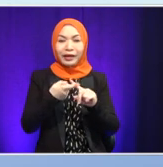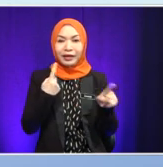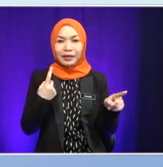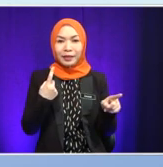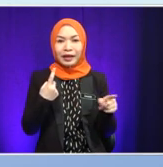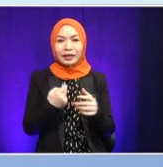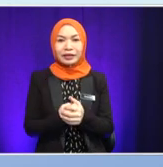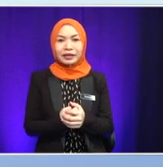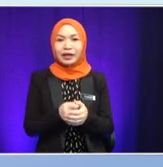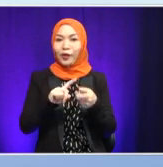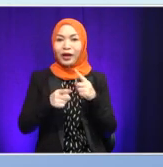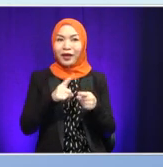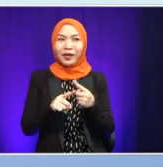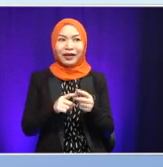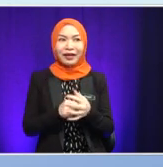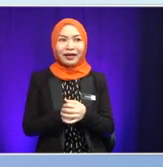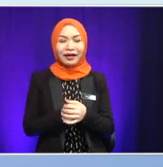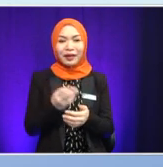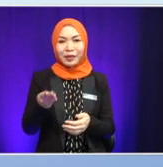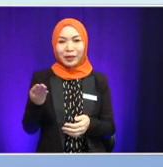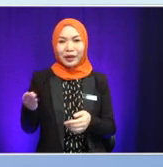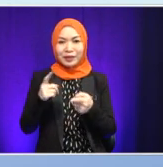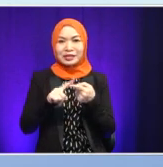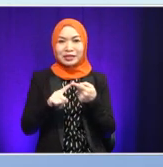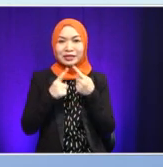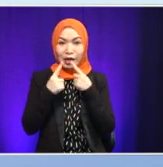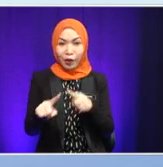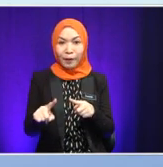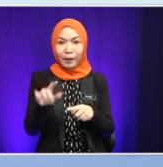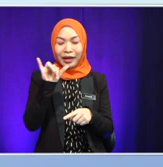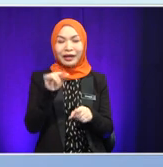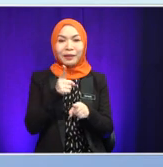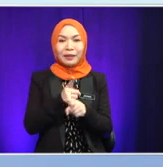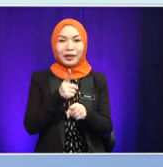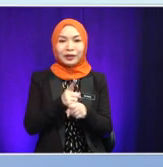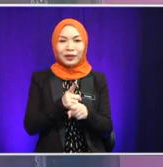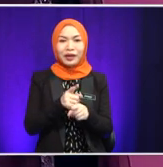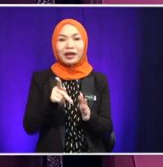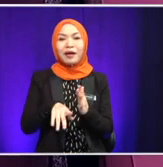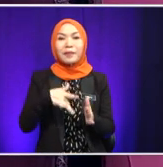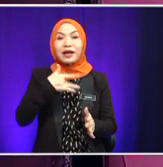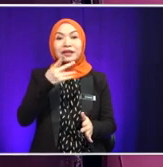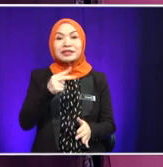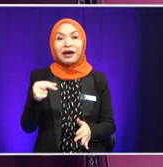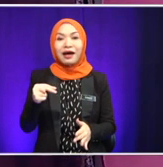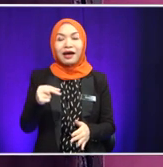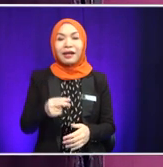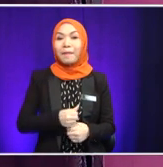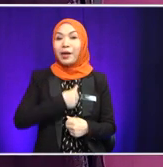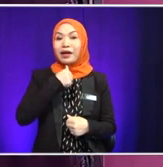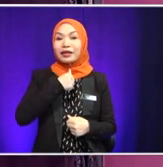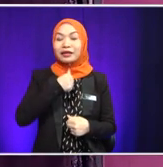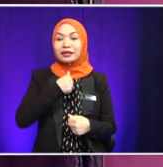kita terima untuk soal ini ya yaitu perasaan nih perasaan bangga gembira ya boleh Oke dan mereka Berikan alasan